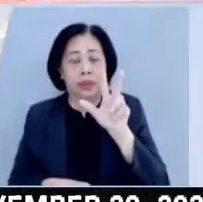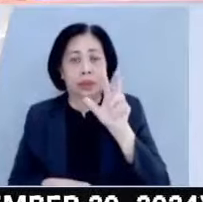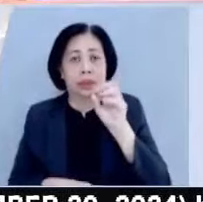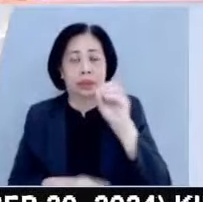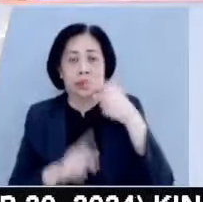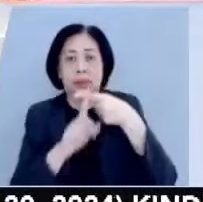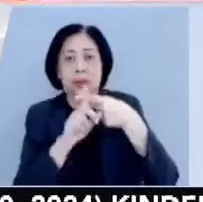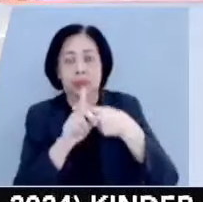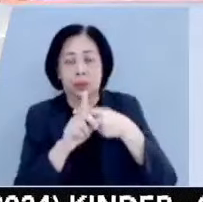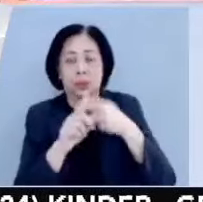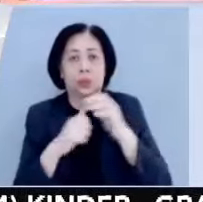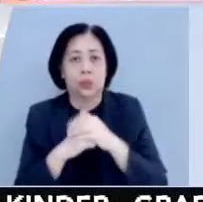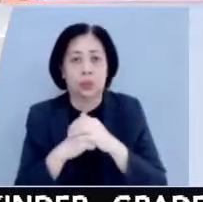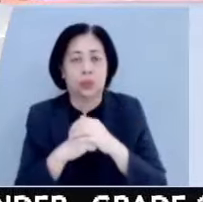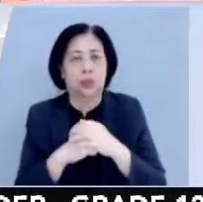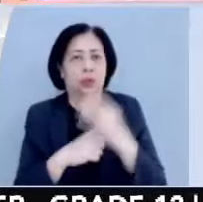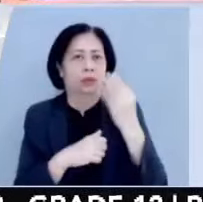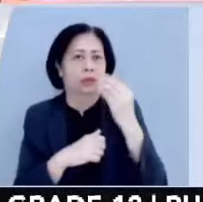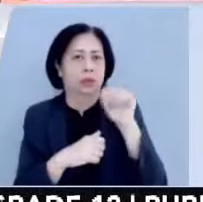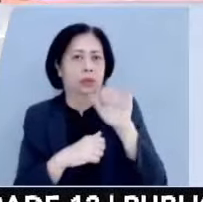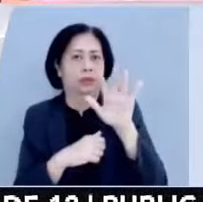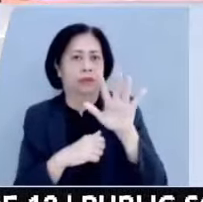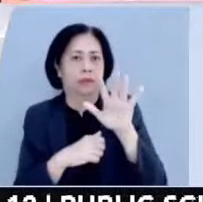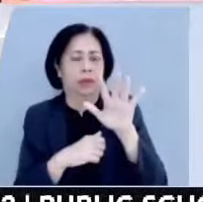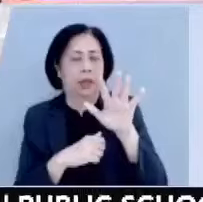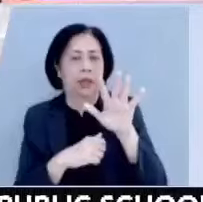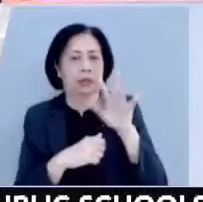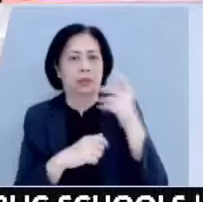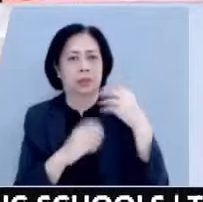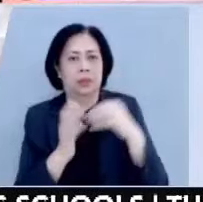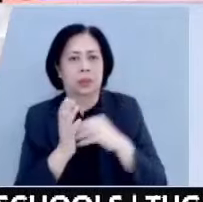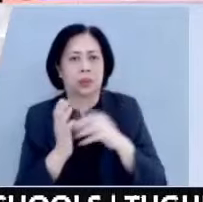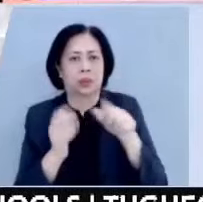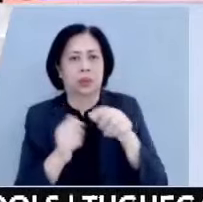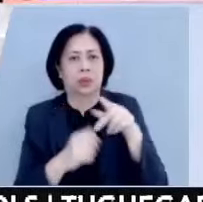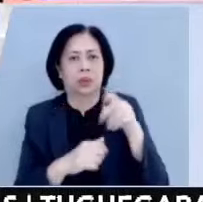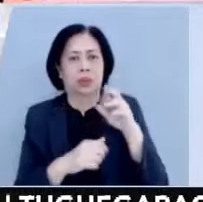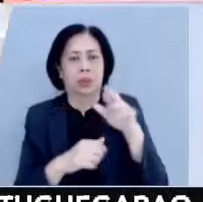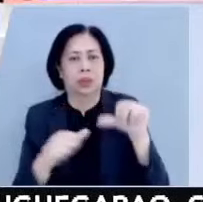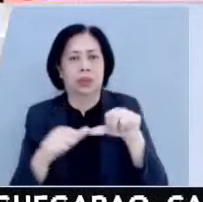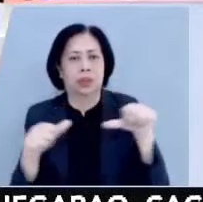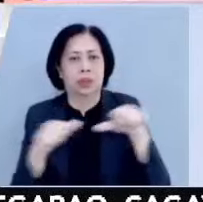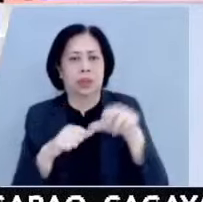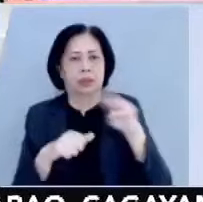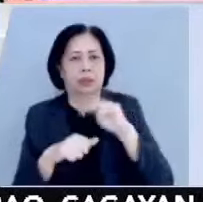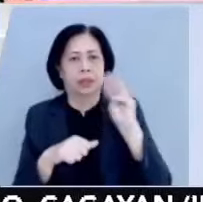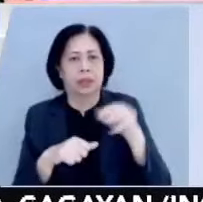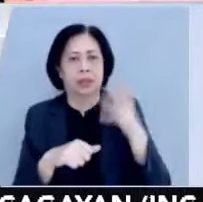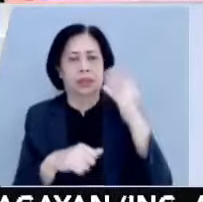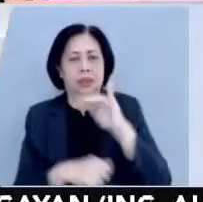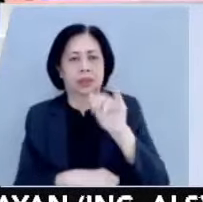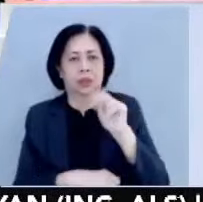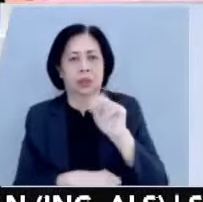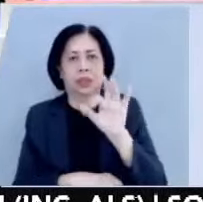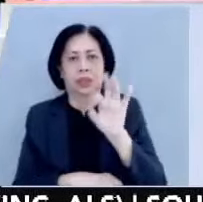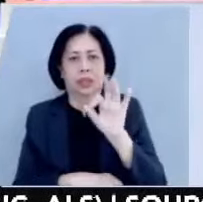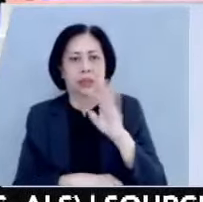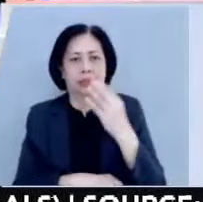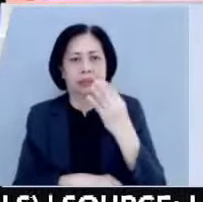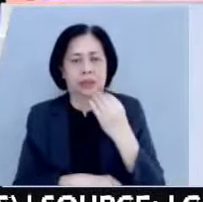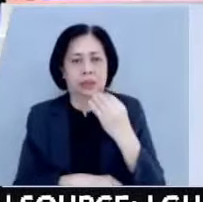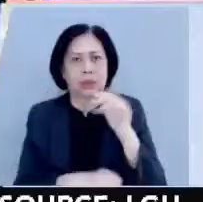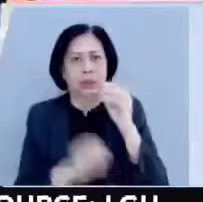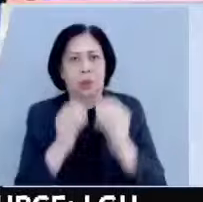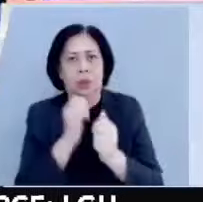Habang 14.5 degrees Celsius naman po na naitala sa Port Area, Manila noong January 1914. Ayan po ang pinakamababa para sa